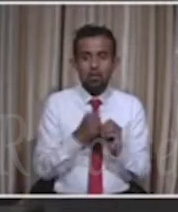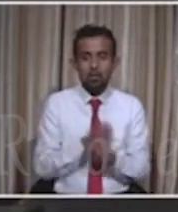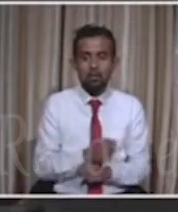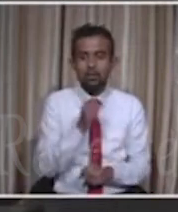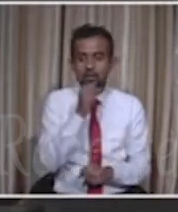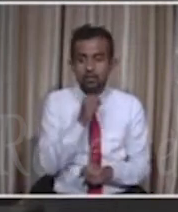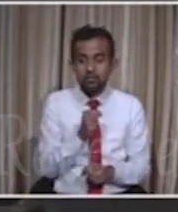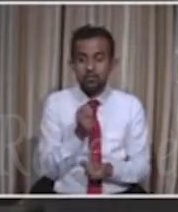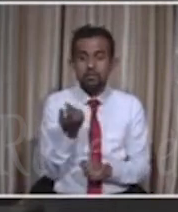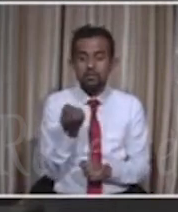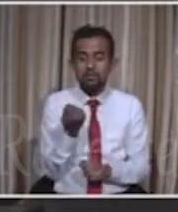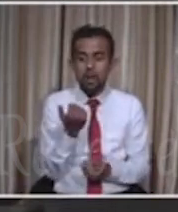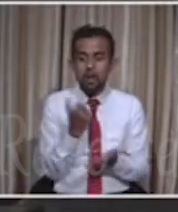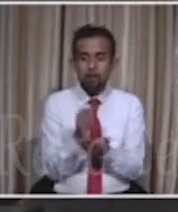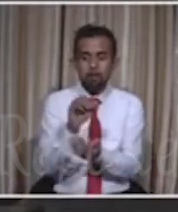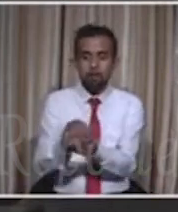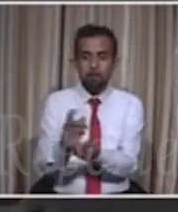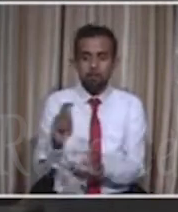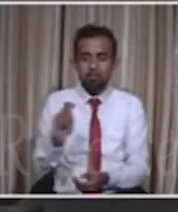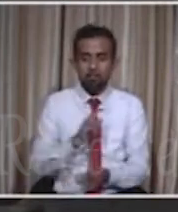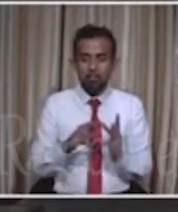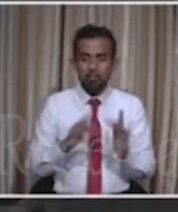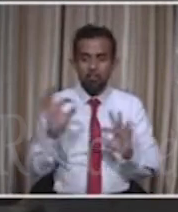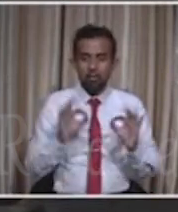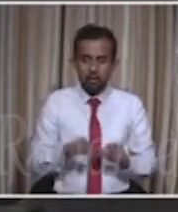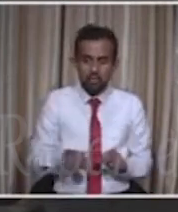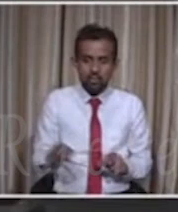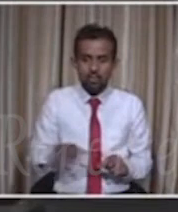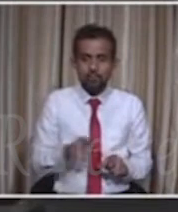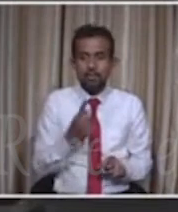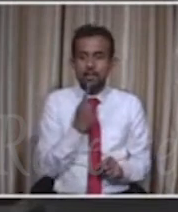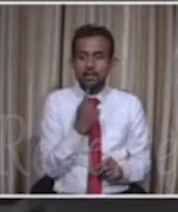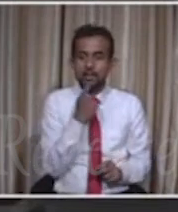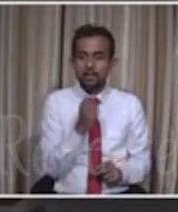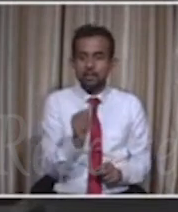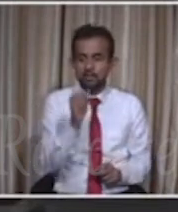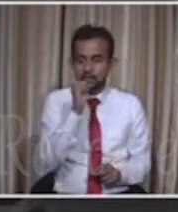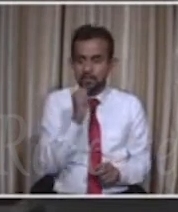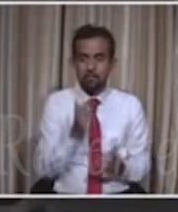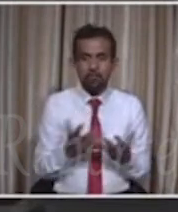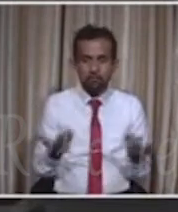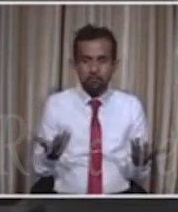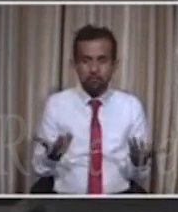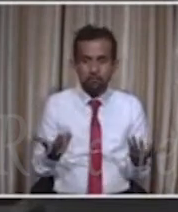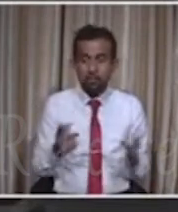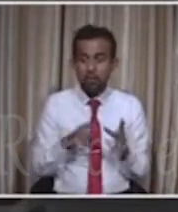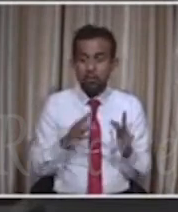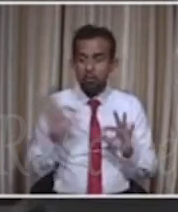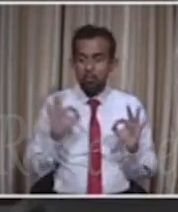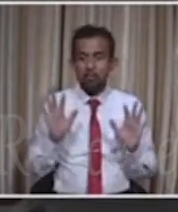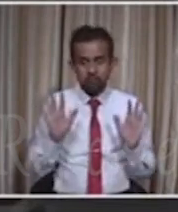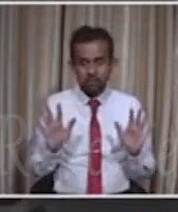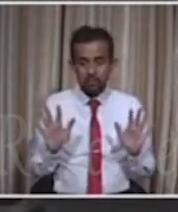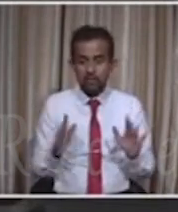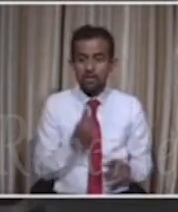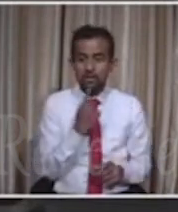විශ්‍රාම පාරිතෝෂිකයේ බැංකුවේ දාලා ගන්න පොලියෙන් දැන් දවසකට කිරිතේ එකක්වත් බොන්න බැරි තත්වයක් මං කියන්නේ පොලියෙන් බොන්න බැරි